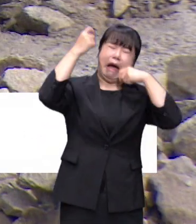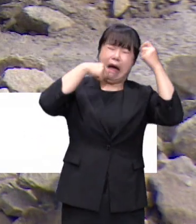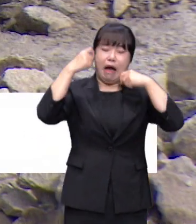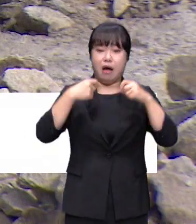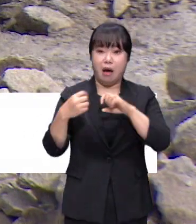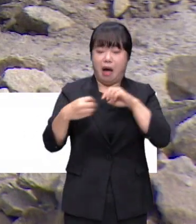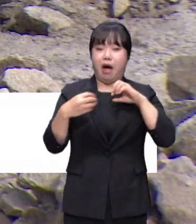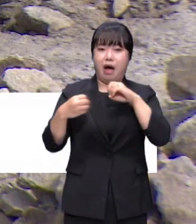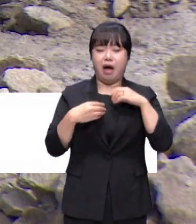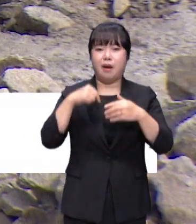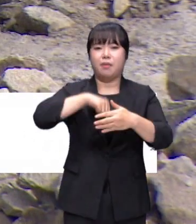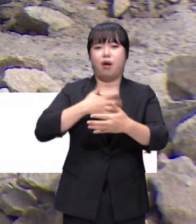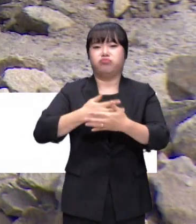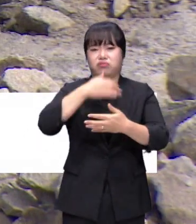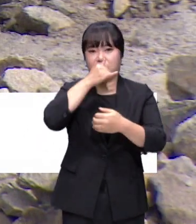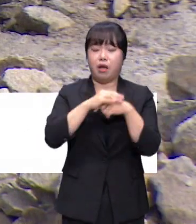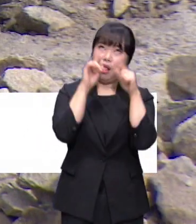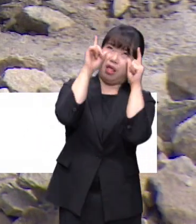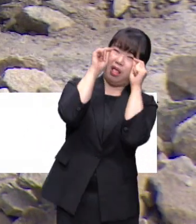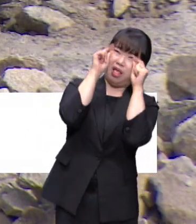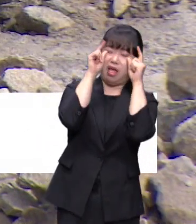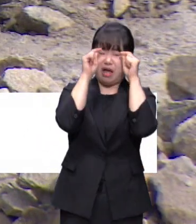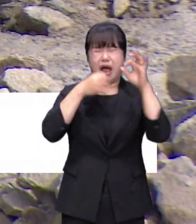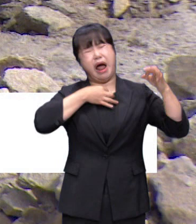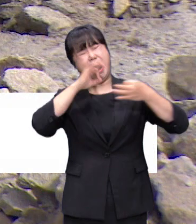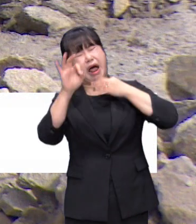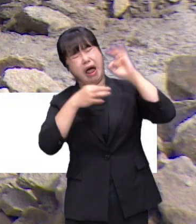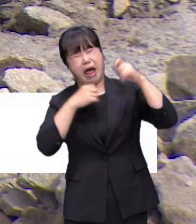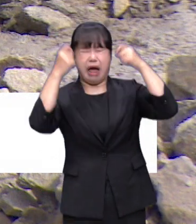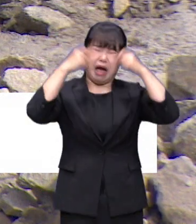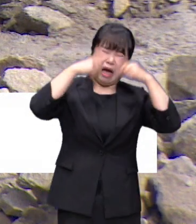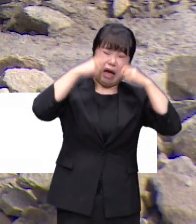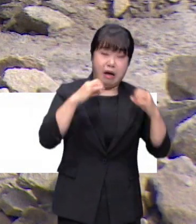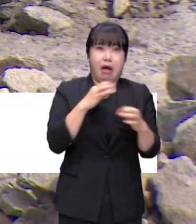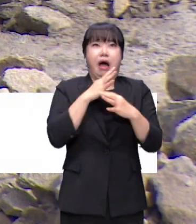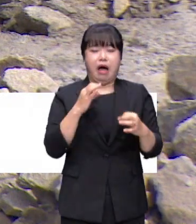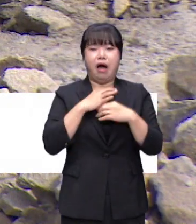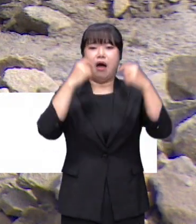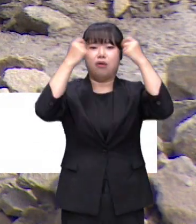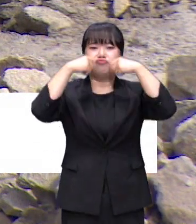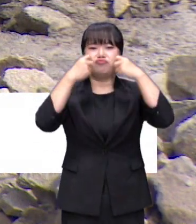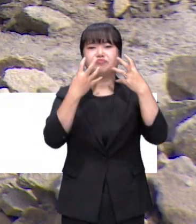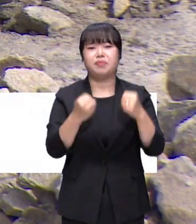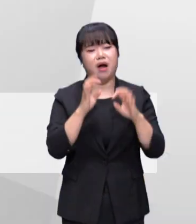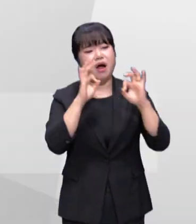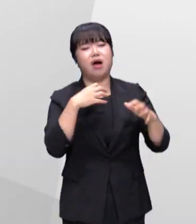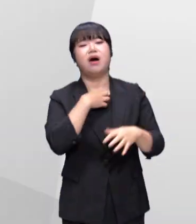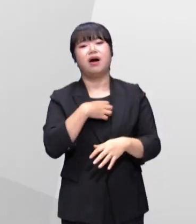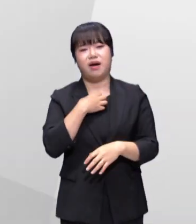일어나고 그리고 이제 잠을 못 자고 막 소리 지르고 애들 막 놀래가고 울고 막 그런 경우가 많아요.